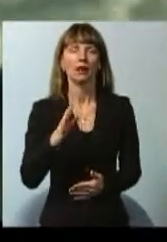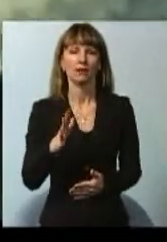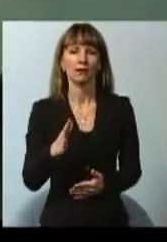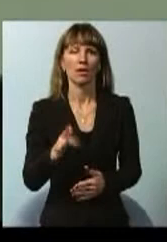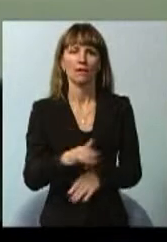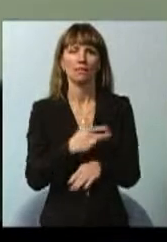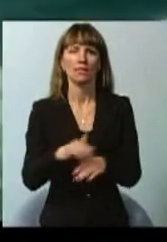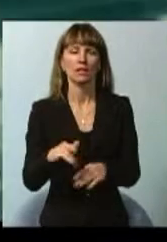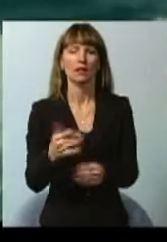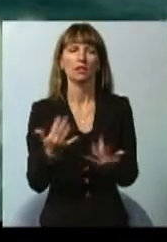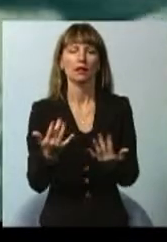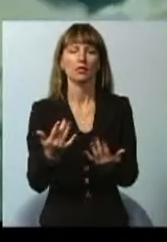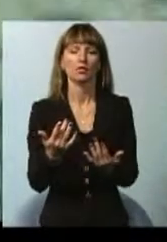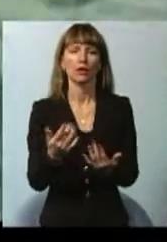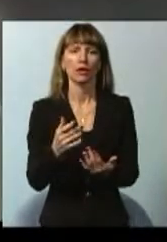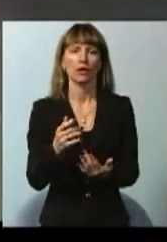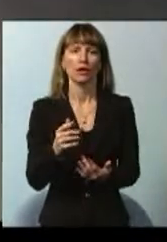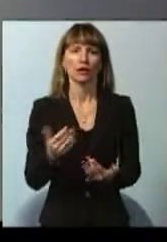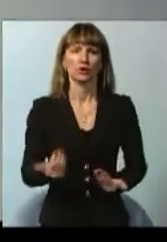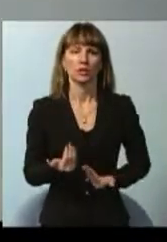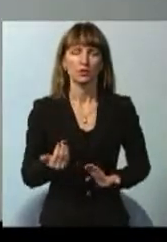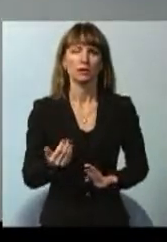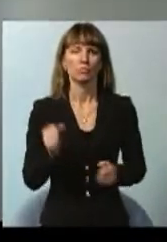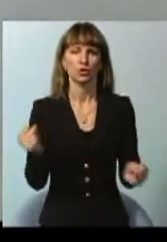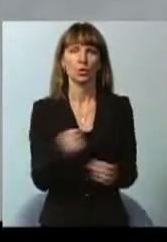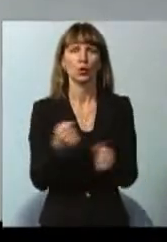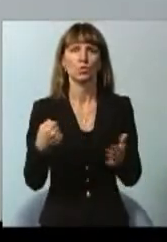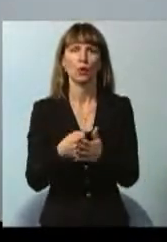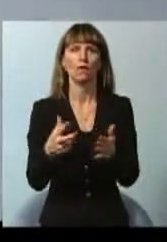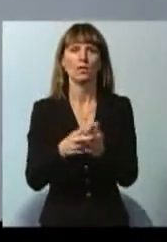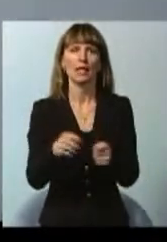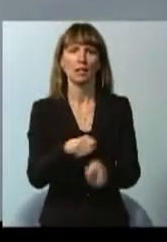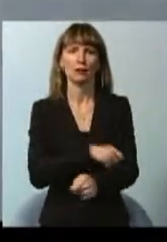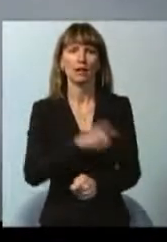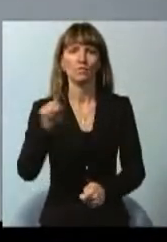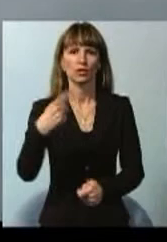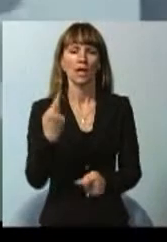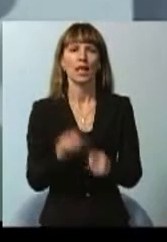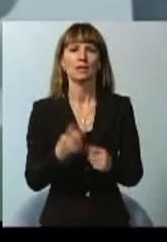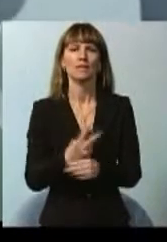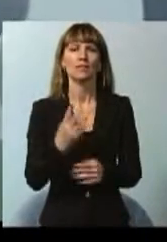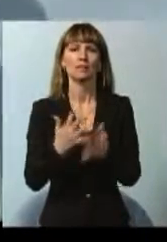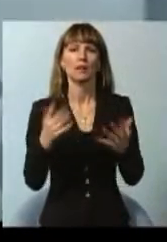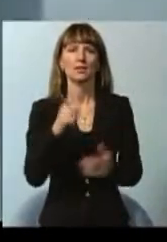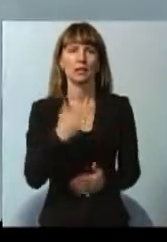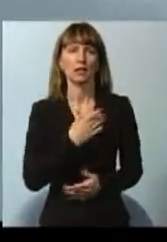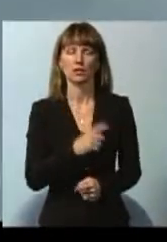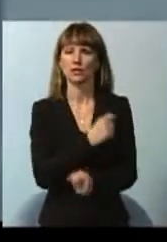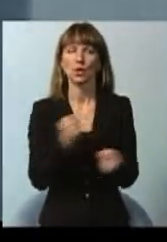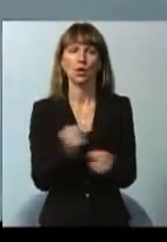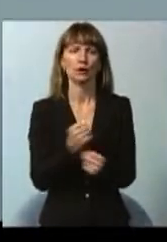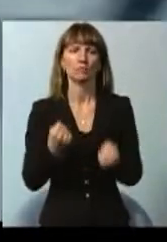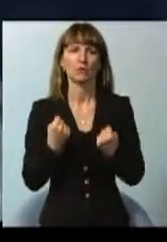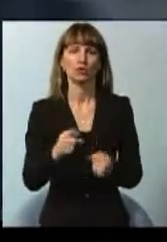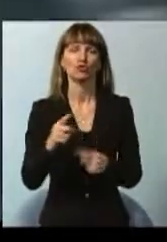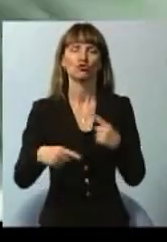динозаврів. Це природнє явище може досягати швидкості до 800 км за годину, а це вдвічі більше за найшвидший автомобіль.